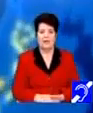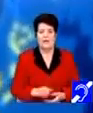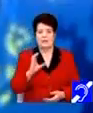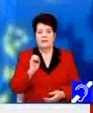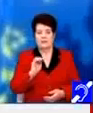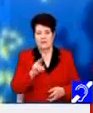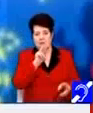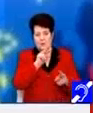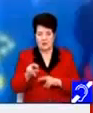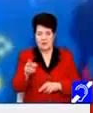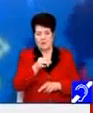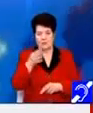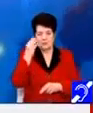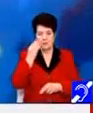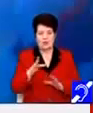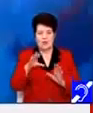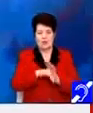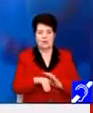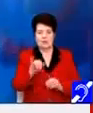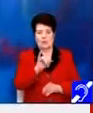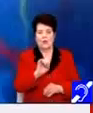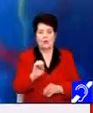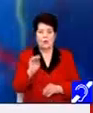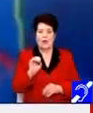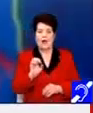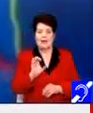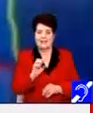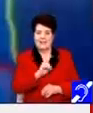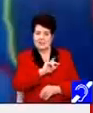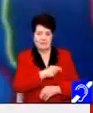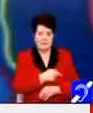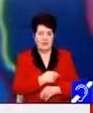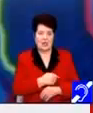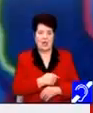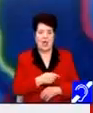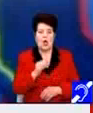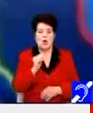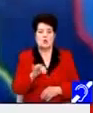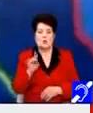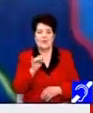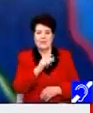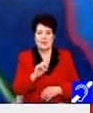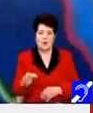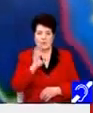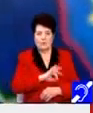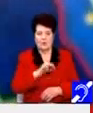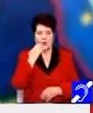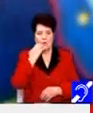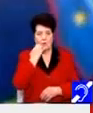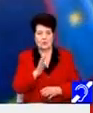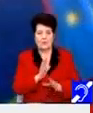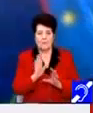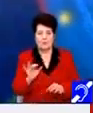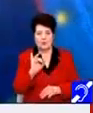Statutul de observator al Republicii Moldova în cadrul Uniunii Euroasiatice nu are putere juridică, iar decizia este o favoare a Moscovei doar